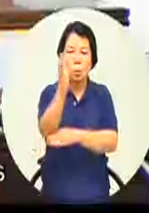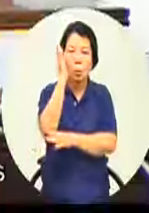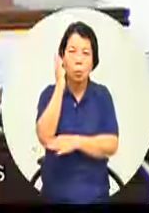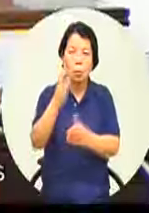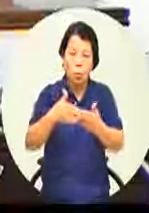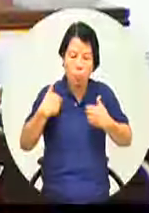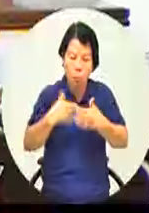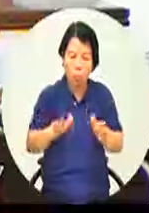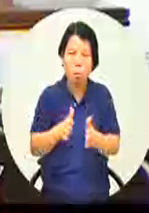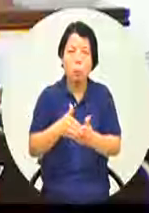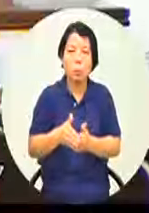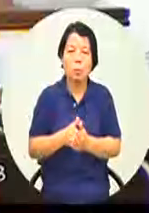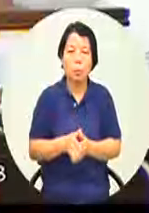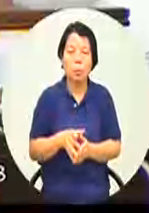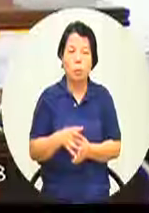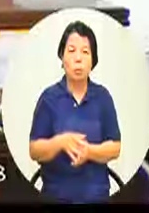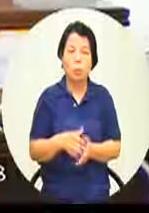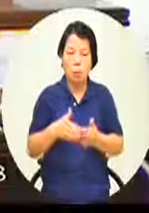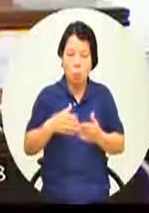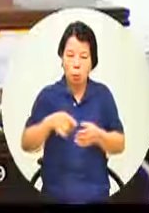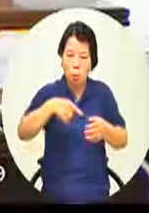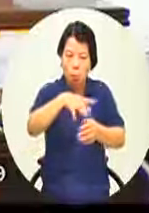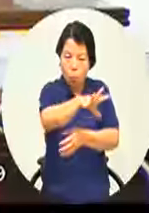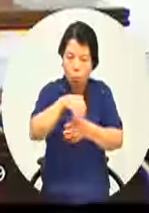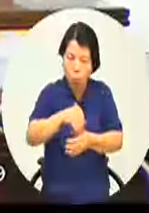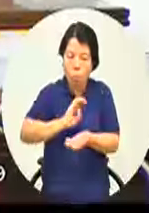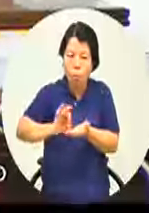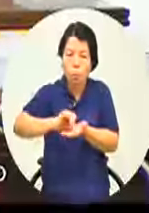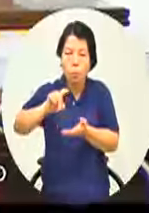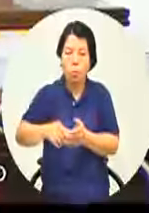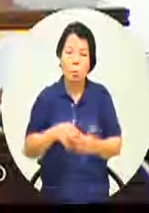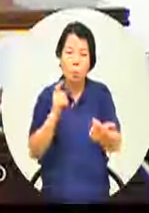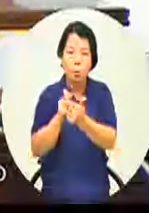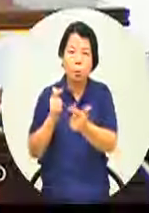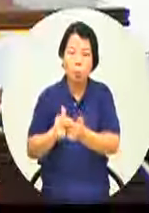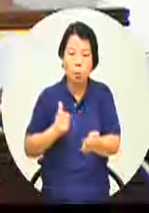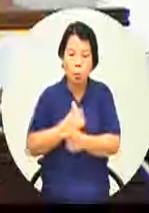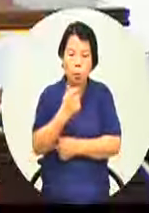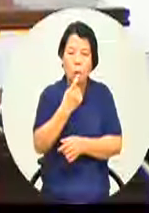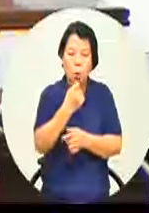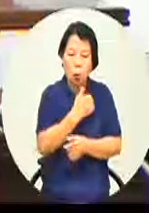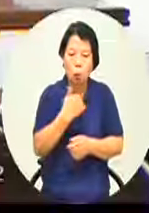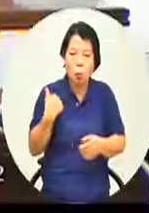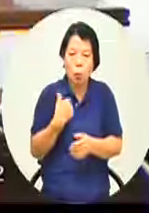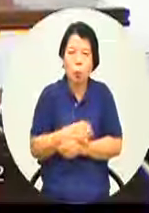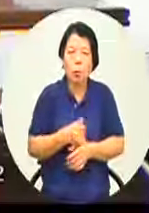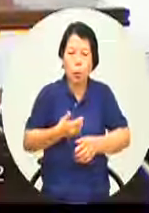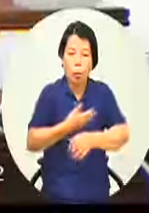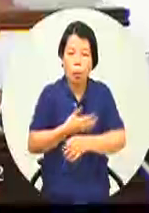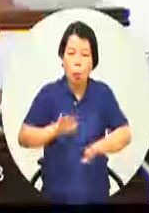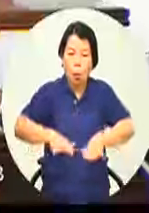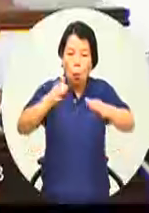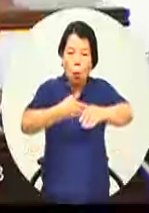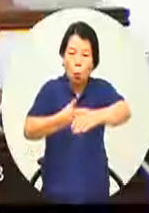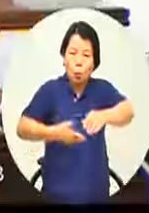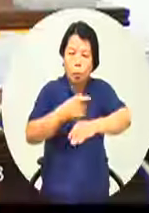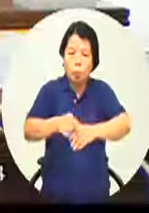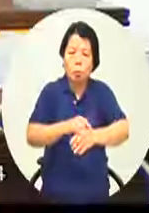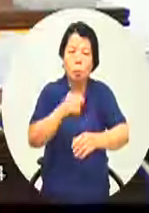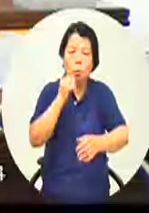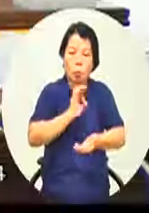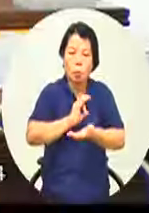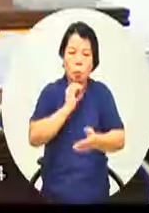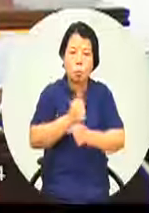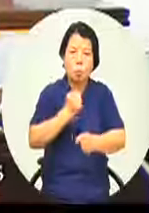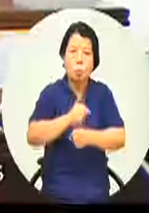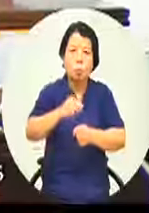要不要去落实而已，要不要去符合真正绿能的治洪池的使用功能。但是市面上哦，